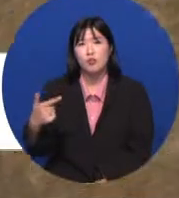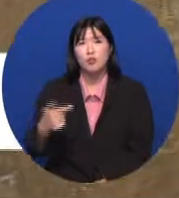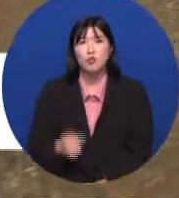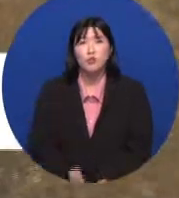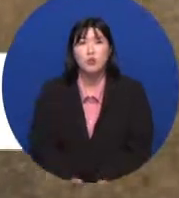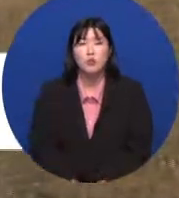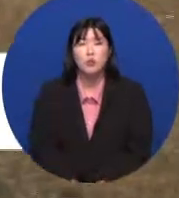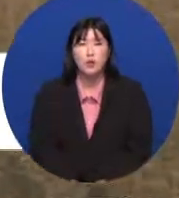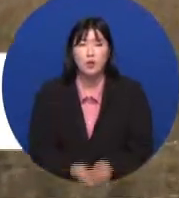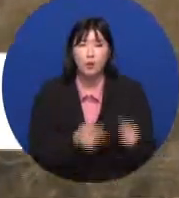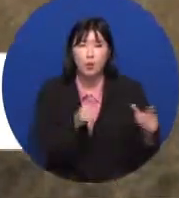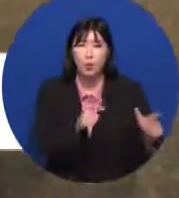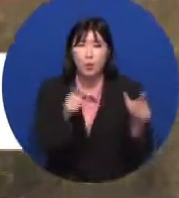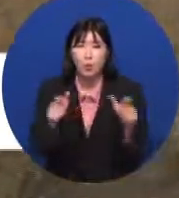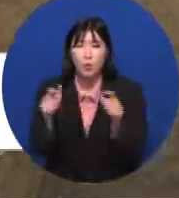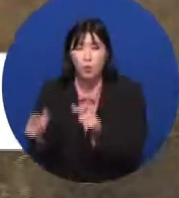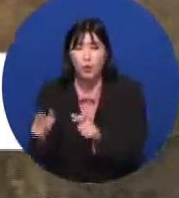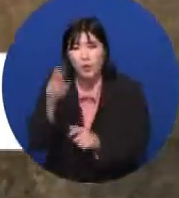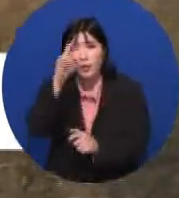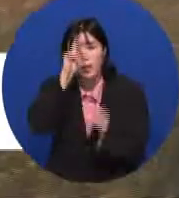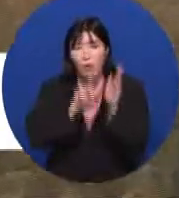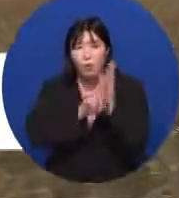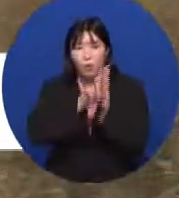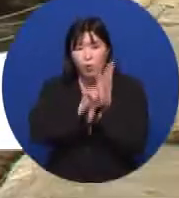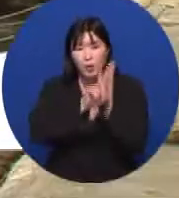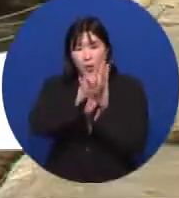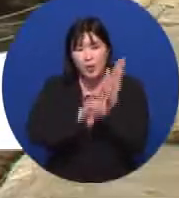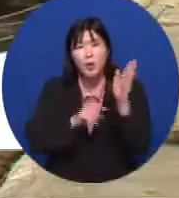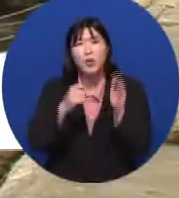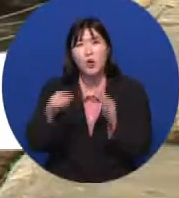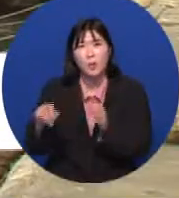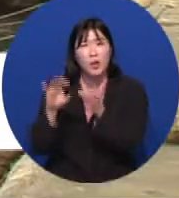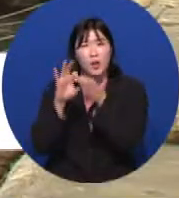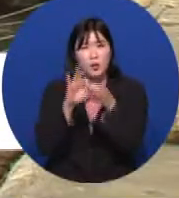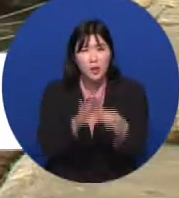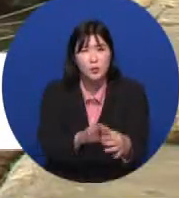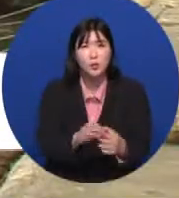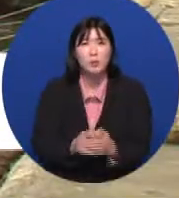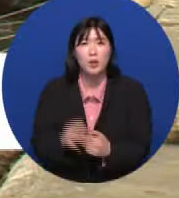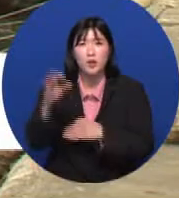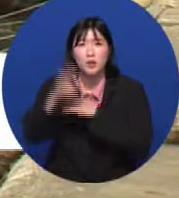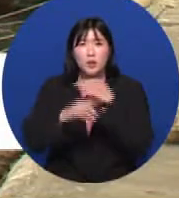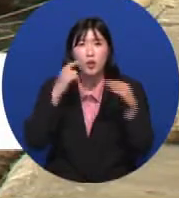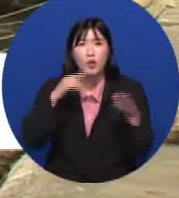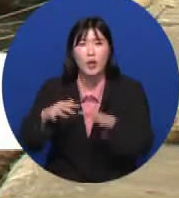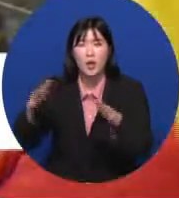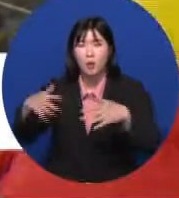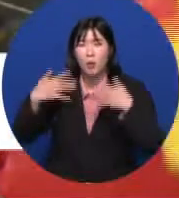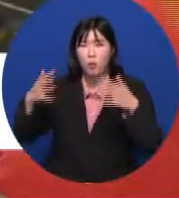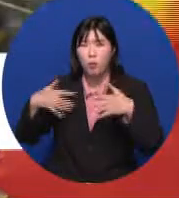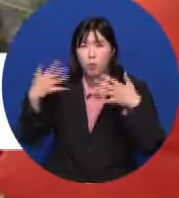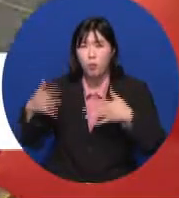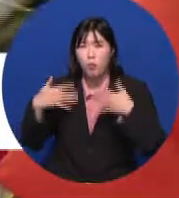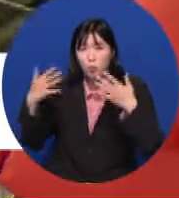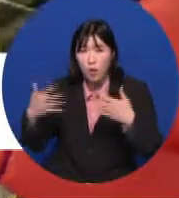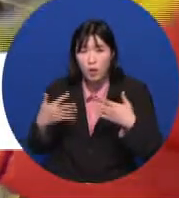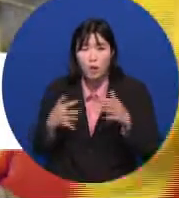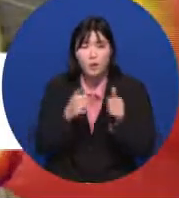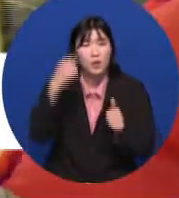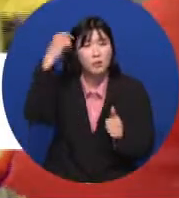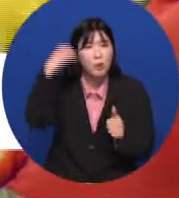대부분 지역의 한나 수운 주도형 학원 에 머물렀고 서해안 지역에는 강풍 주의 법까지 내려 져